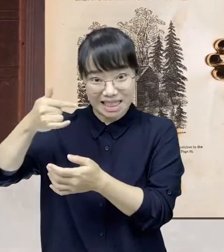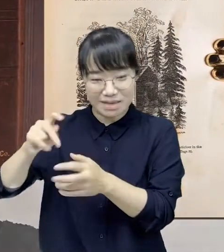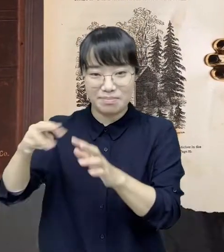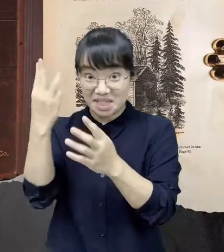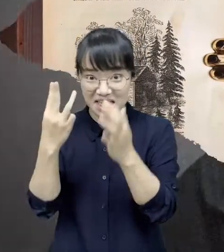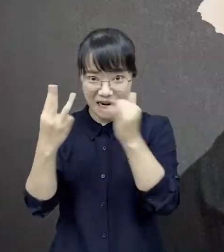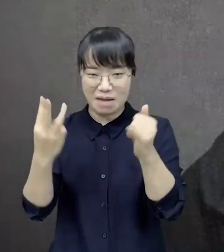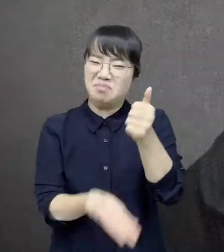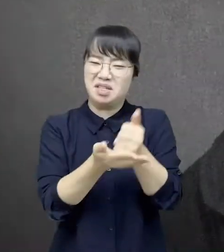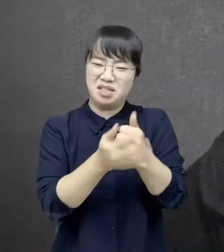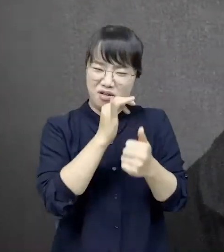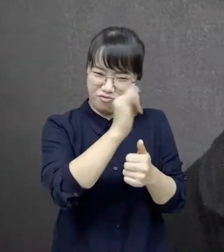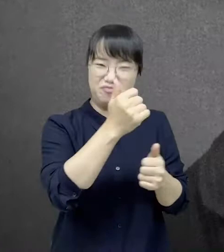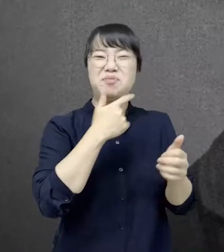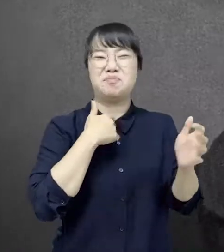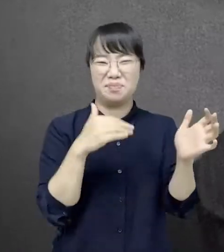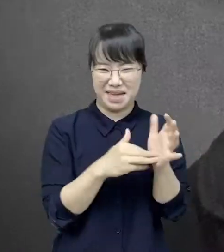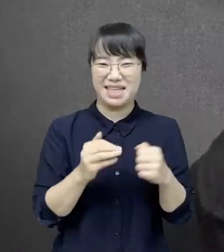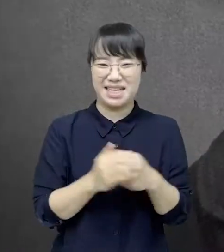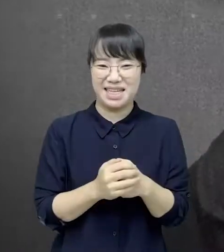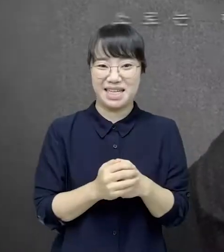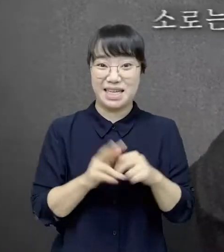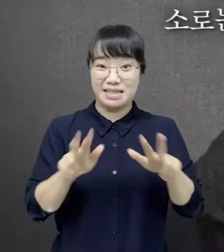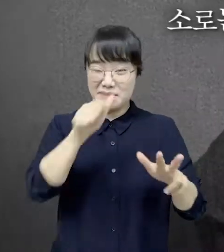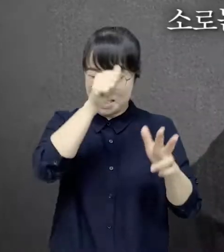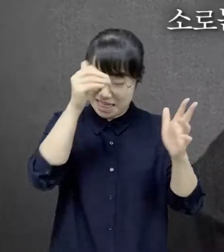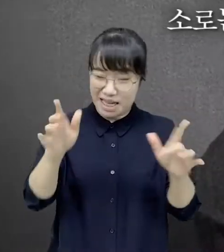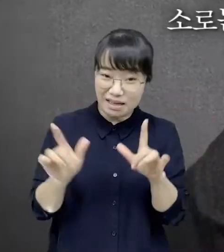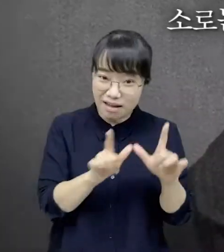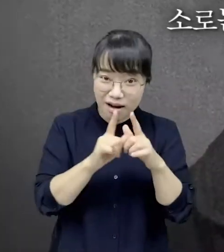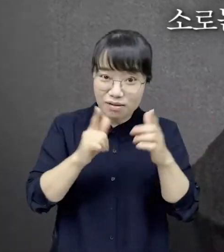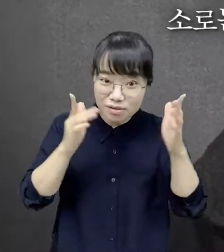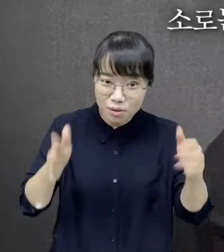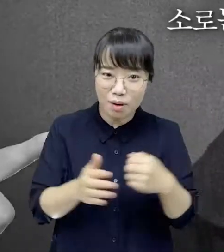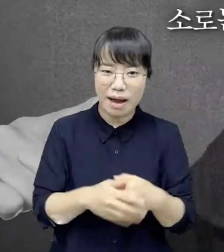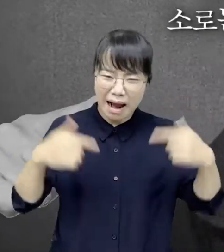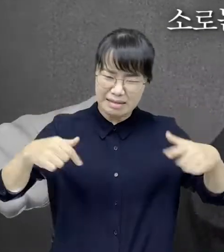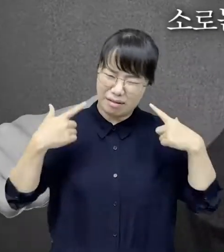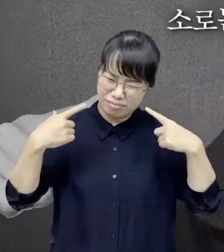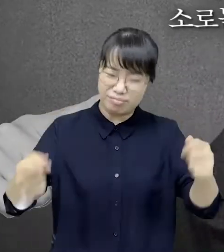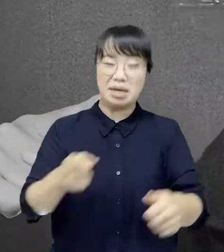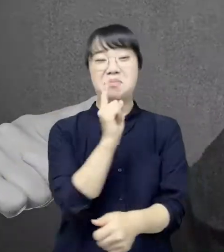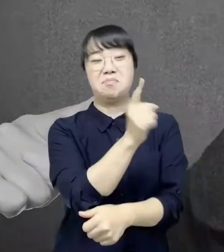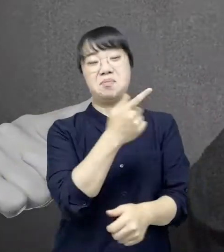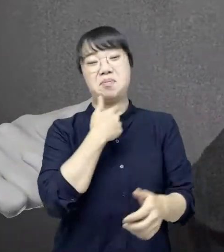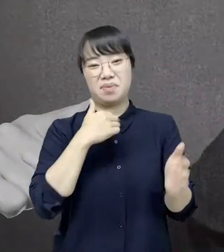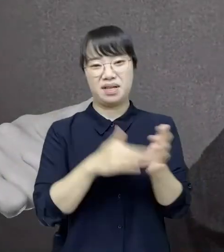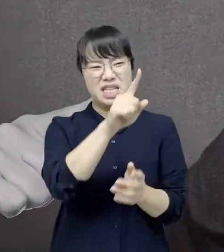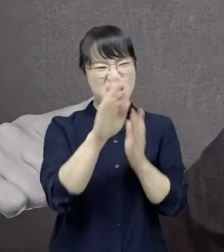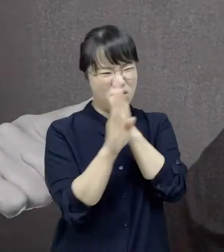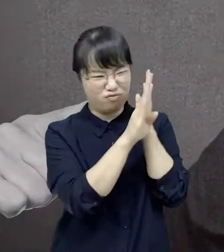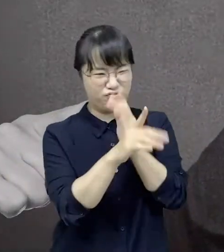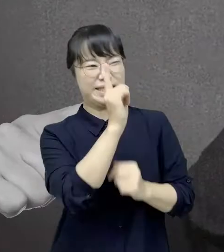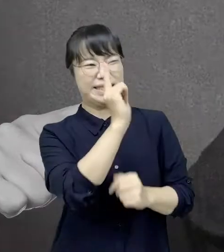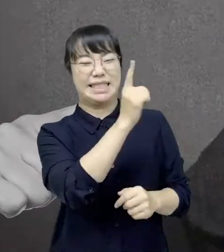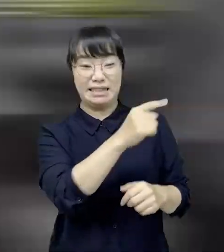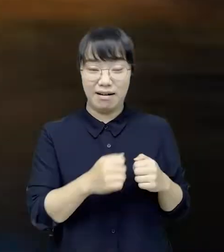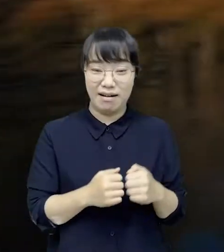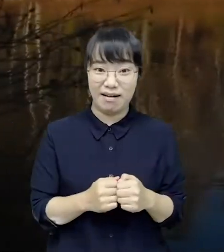월든이었다. 하지만 그의 생전부터 지금까지 소로는 한결같은 비난을 당하고 있다. 도로는